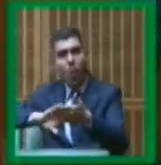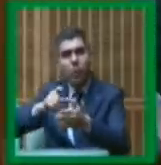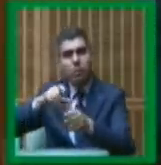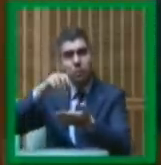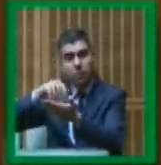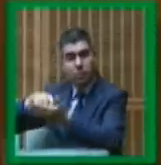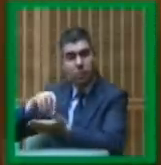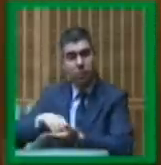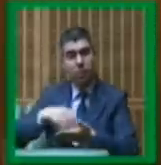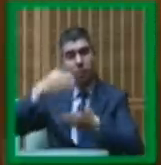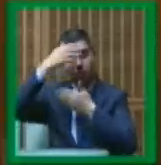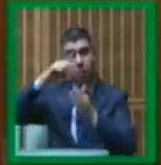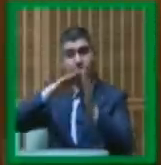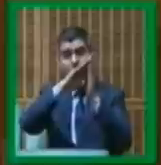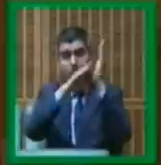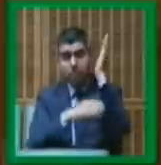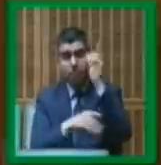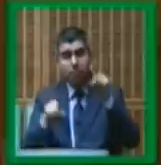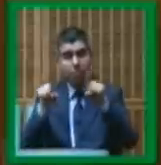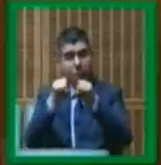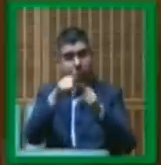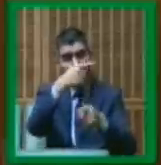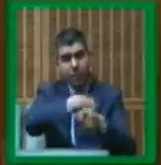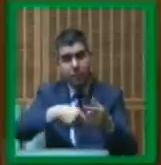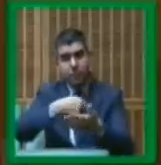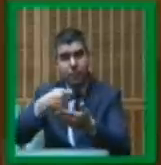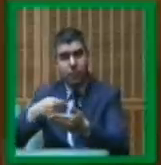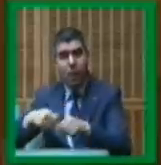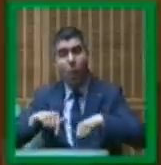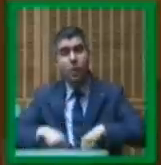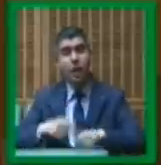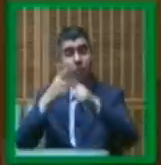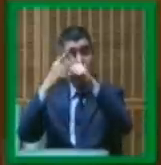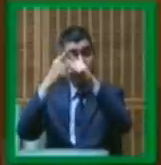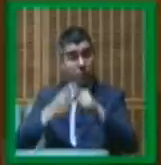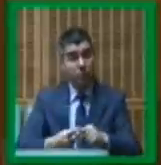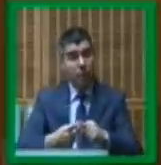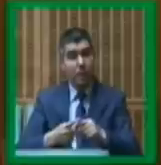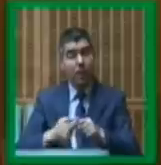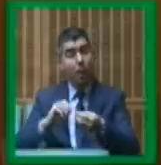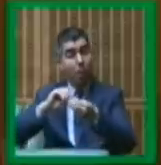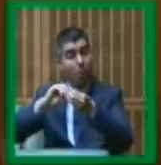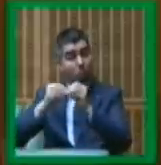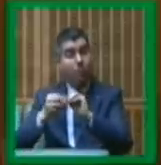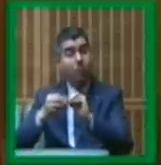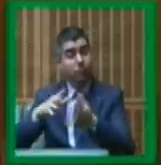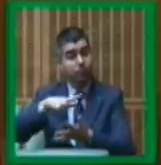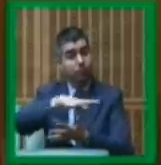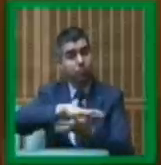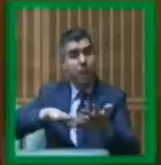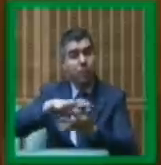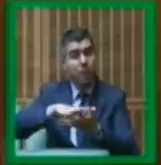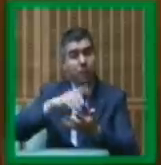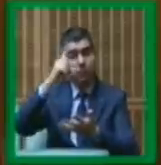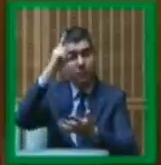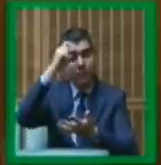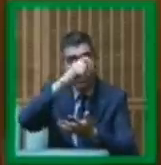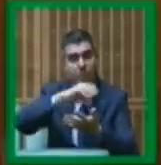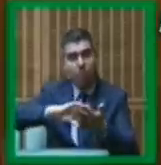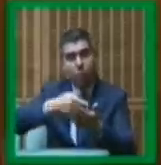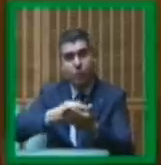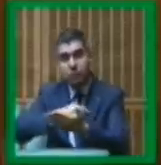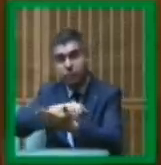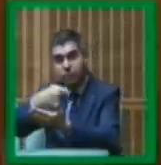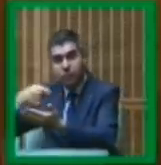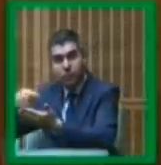الجهات، والأرقام ديال وزارة الاقتصاد والمالية تبين فداحة الاختلالات اللي كاينة على مستوى التوطين المجالي وعلى